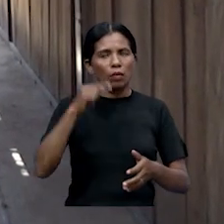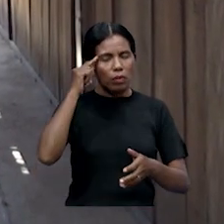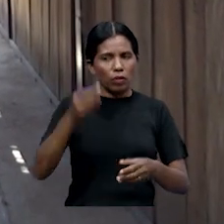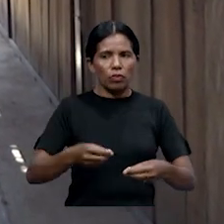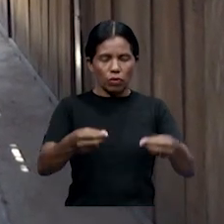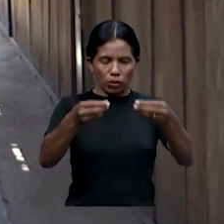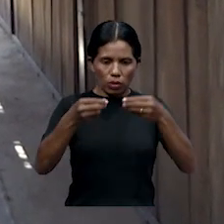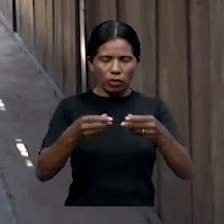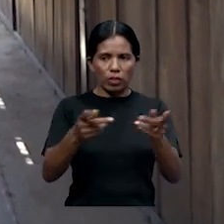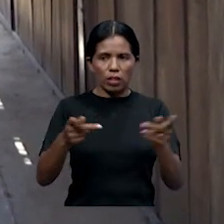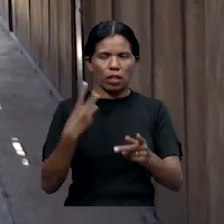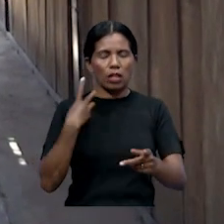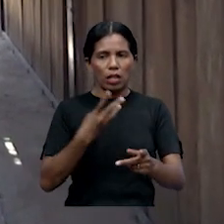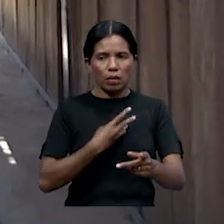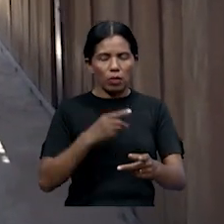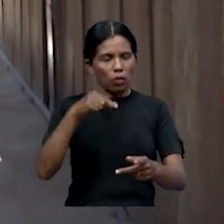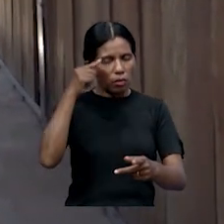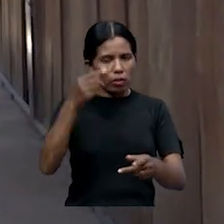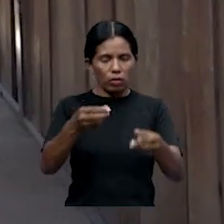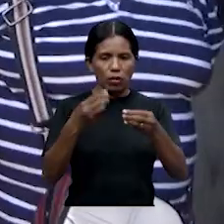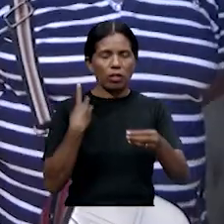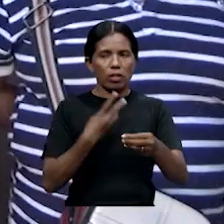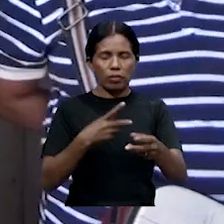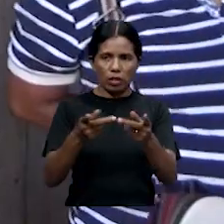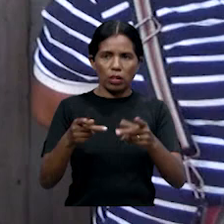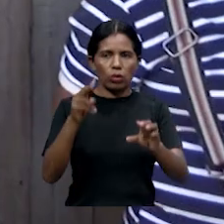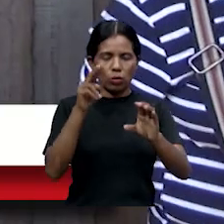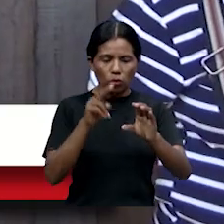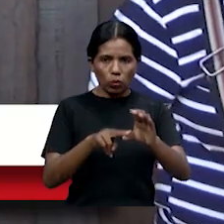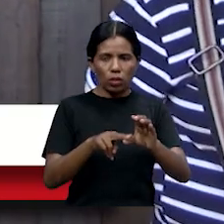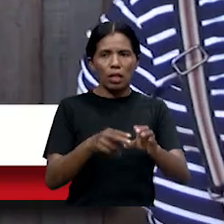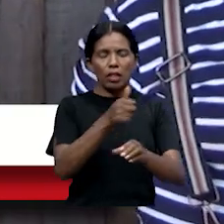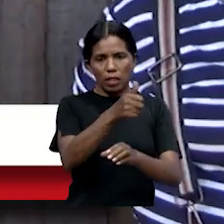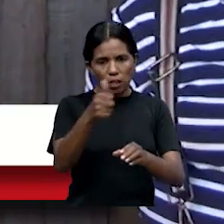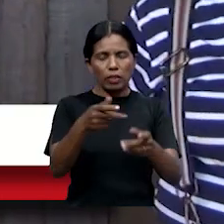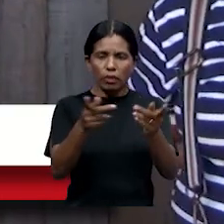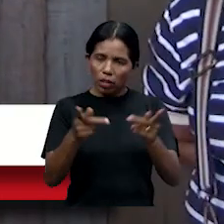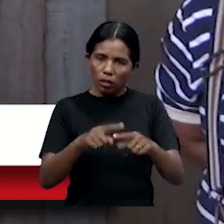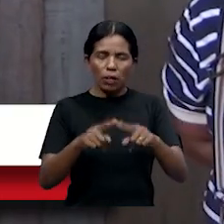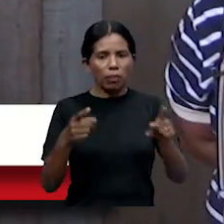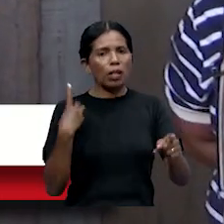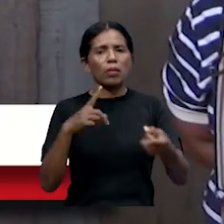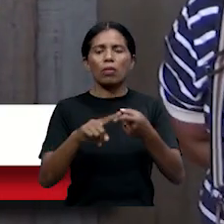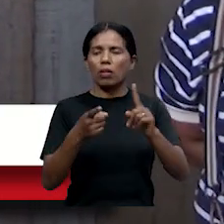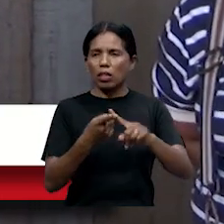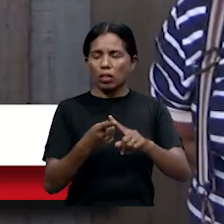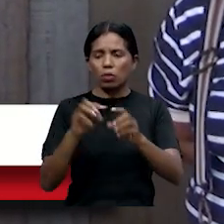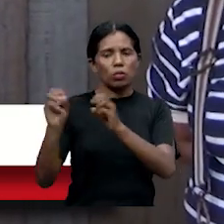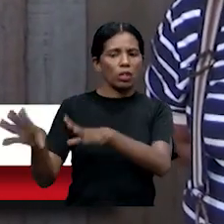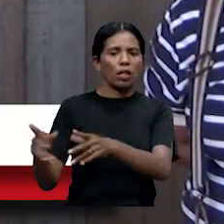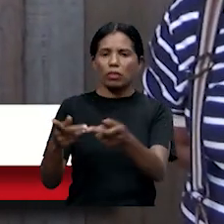ba anuncia Laran to renene, governo for tia fatin ba mituri dede kanya fatin. Mai be, agora nem amne malu ser na abandonot fatio